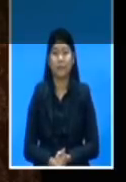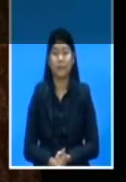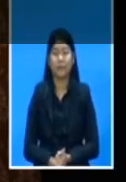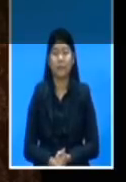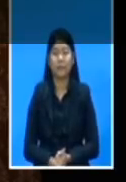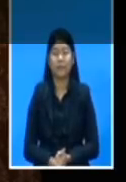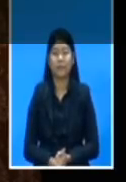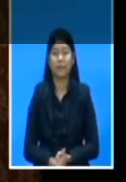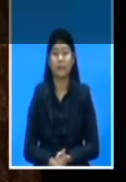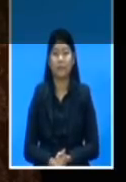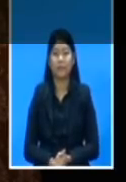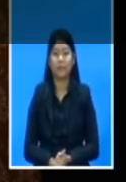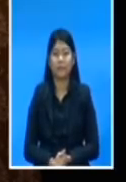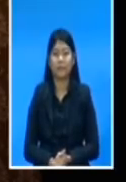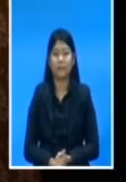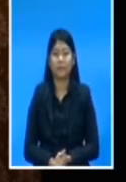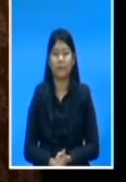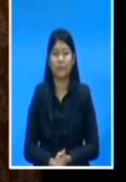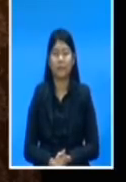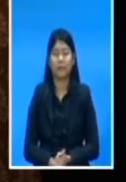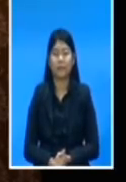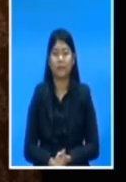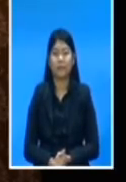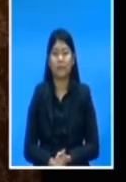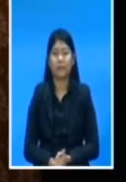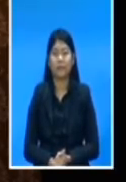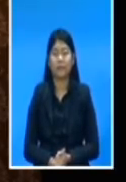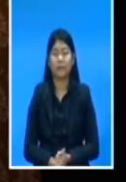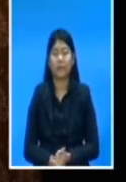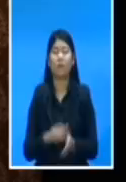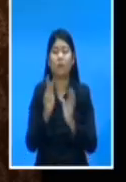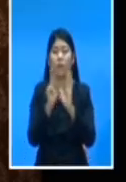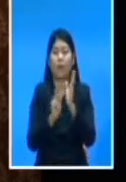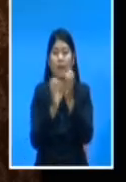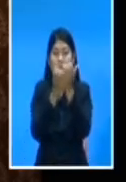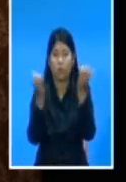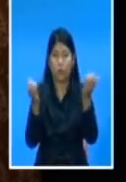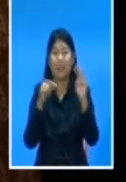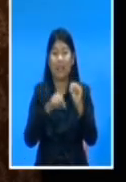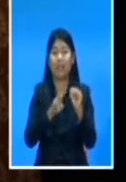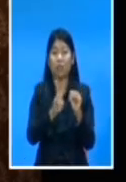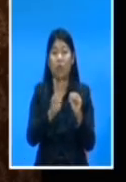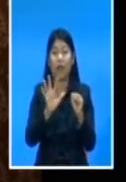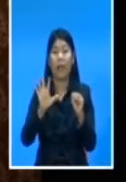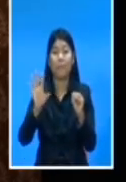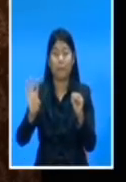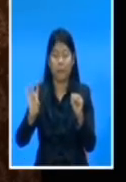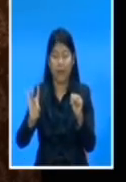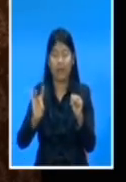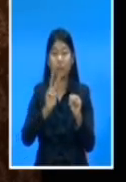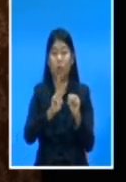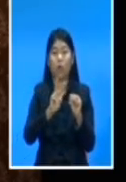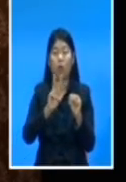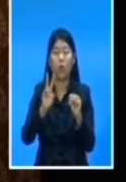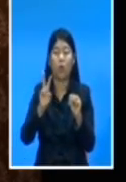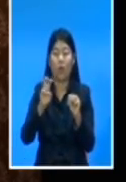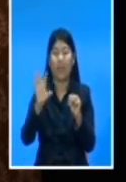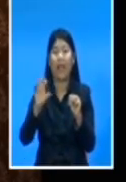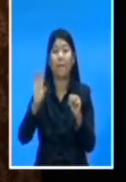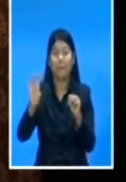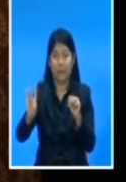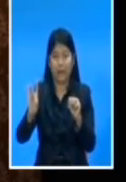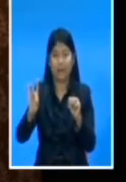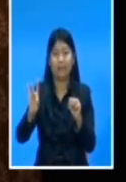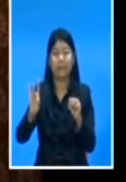ด้วยสืบเนื่องจากรัฐธรรมนูญมาตรา258ของอาจารย์บวรศักดิ์เมื่อสัก